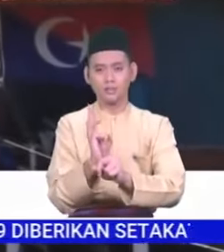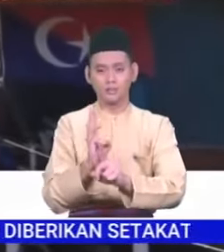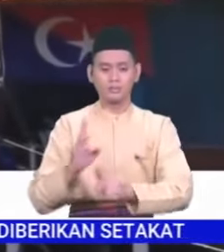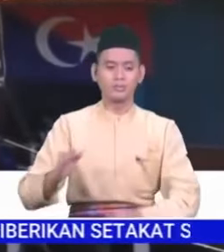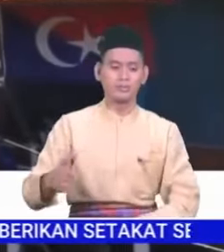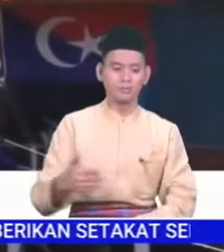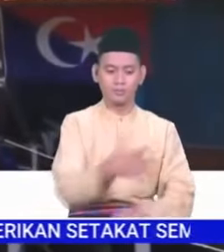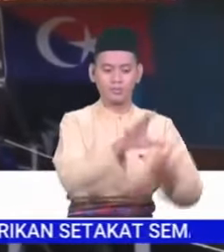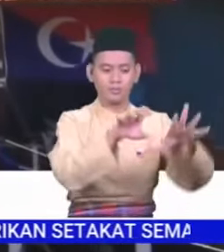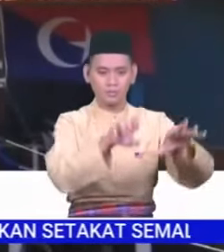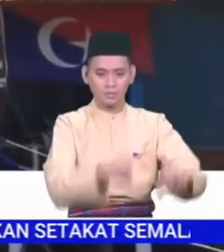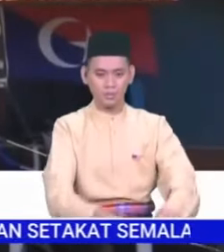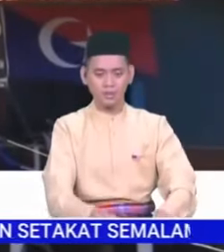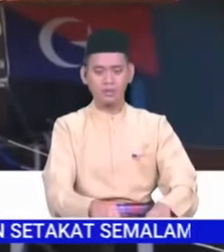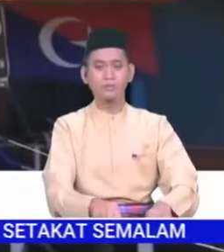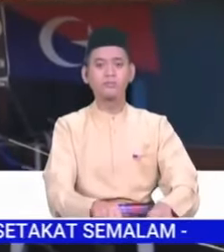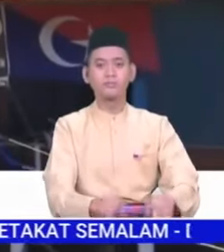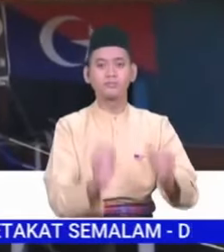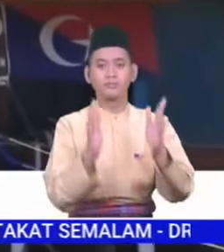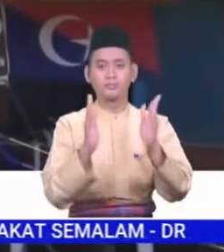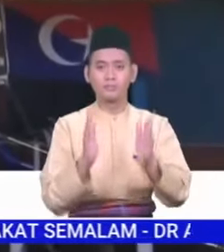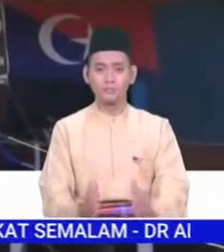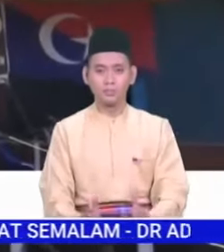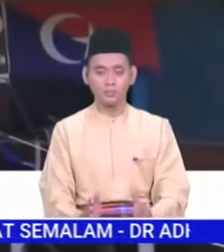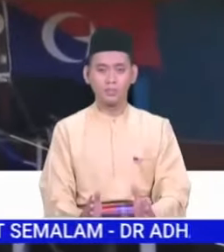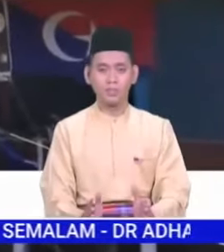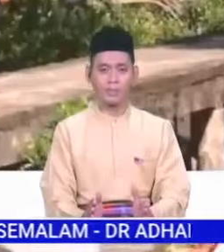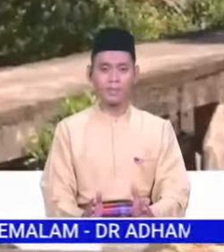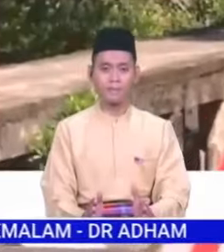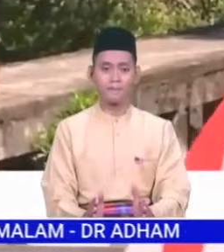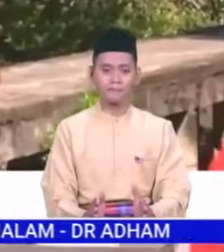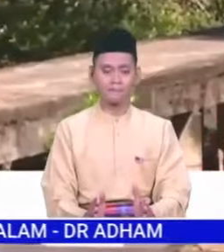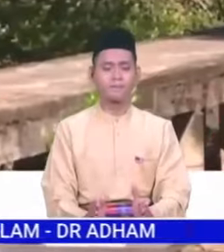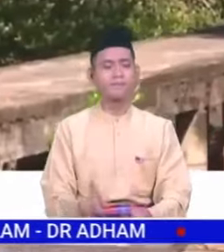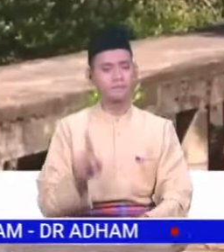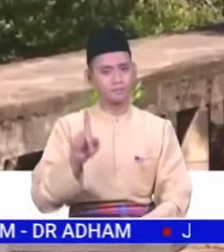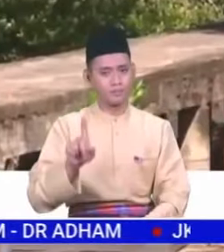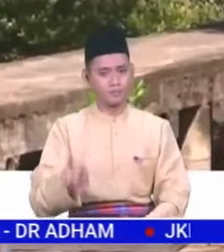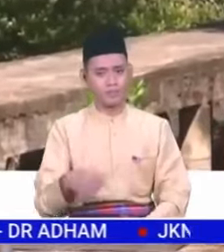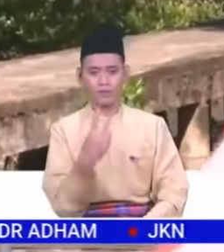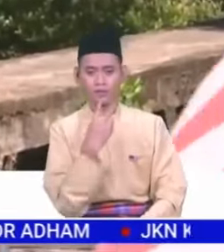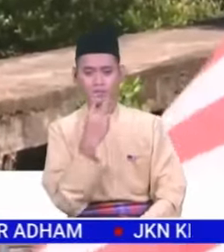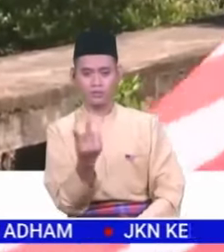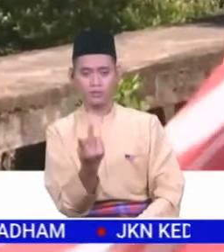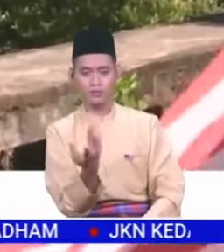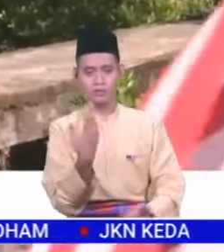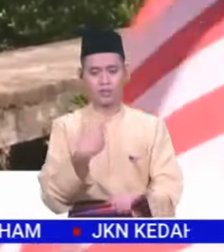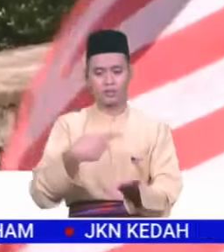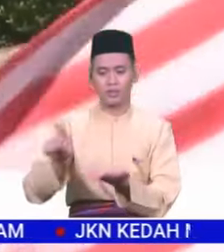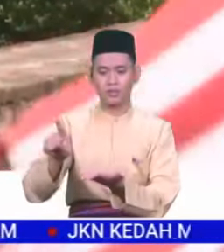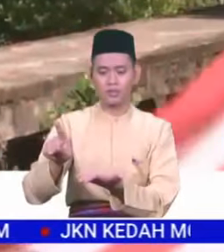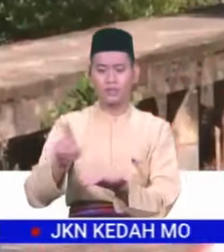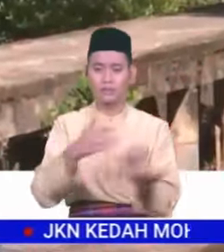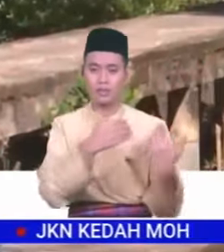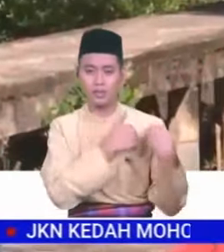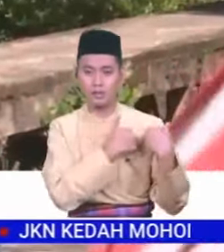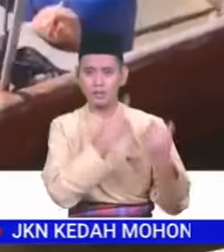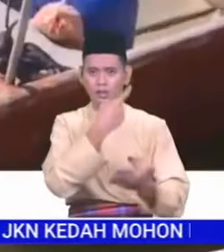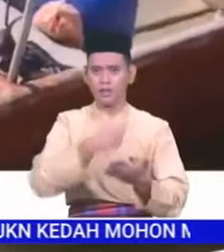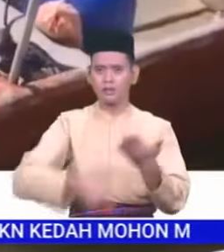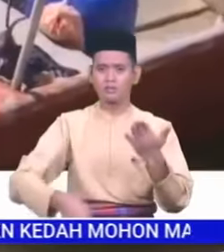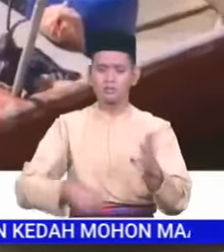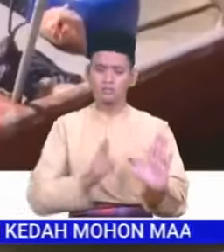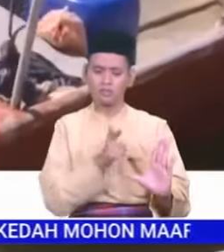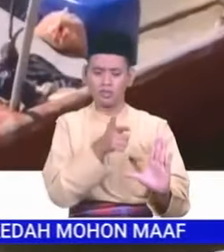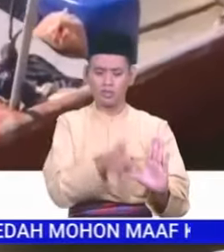mengambil kesempatan membeli pada harga murah ini kerennya pray belum ngambil kirkos ditanggung nelayan seperti harga minyak diesel yang